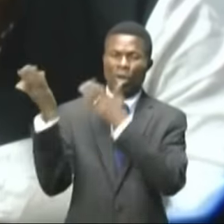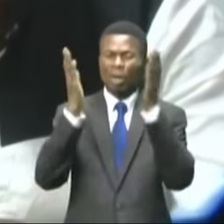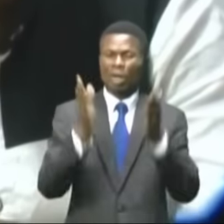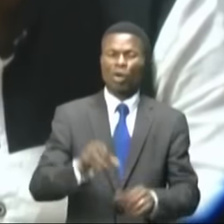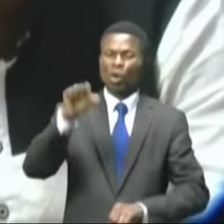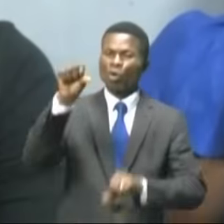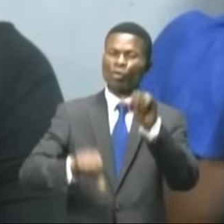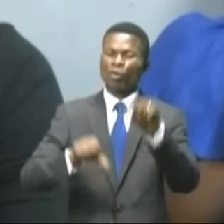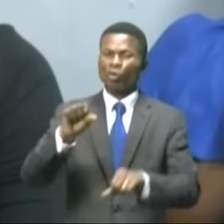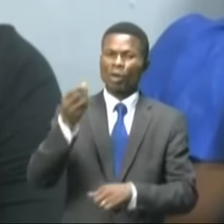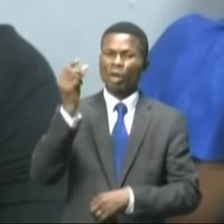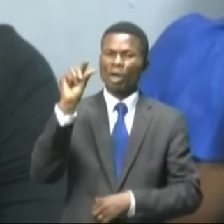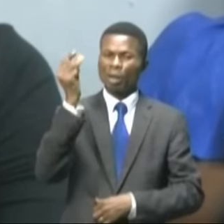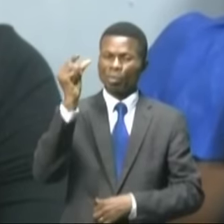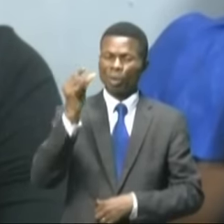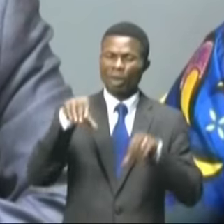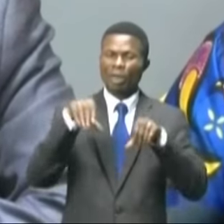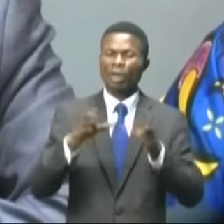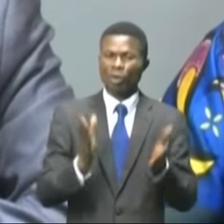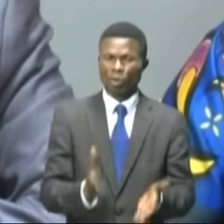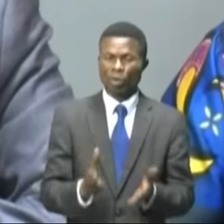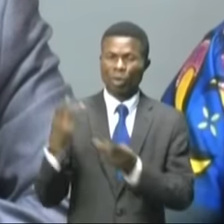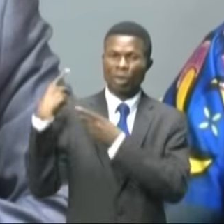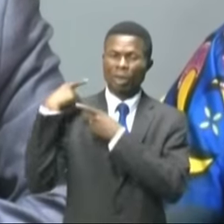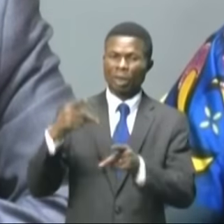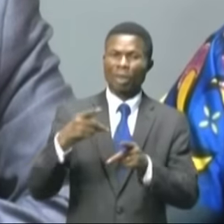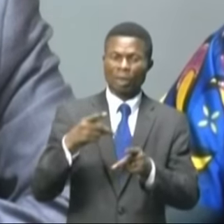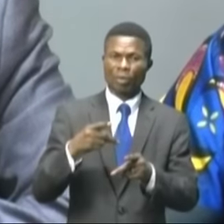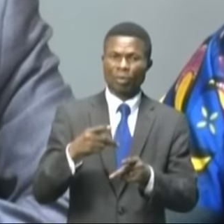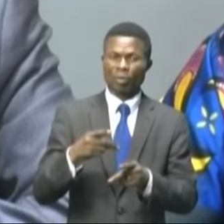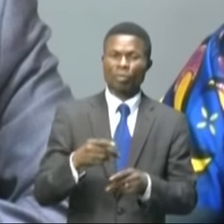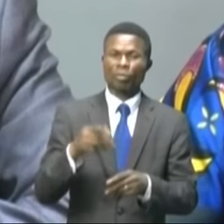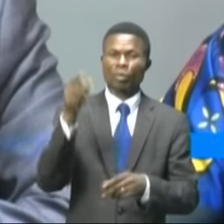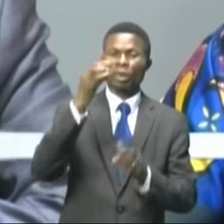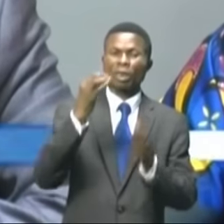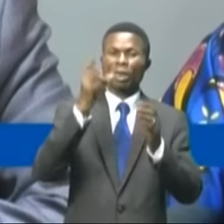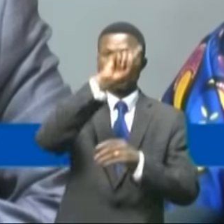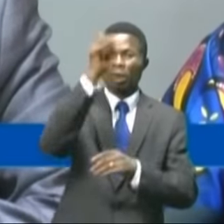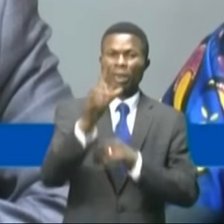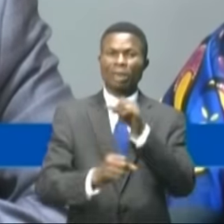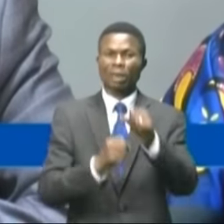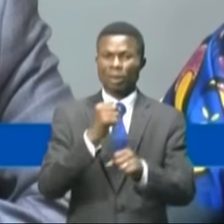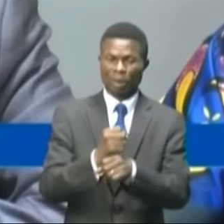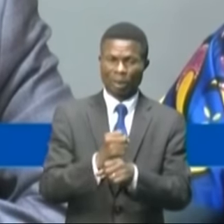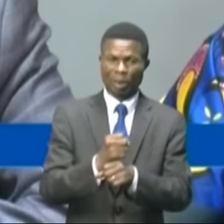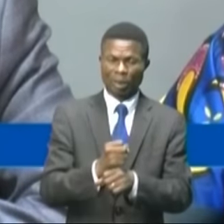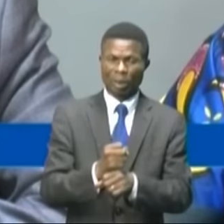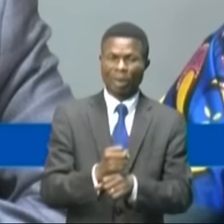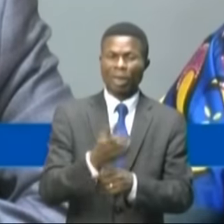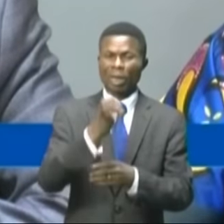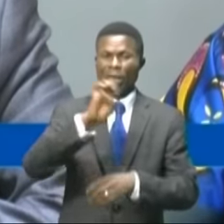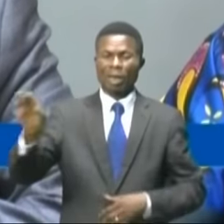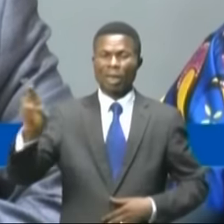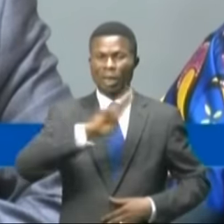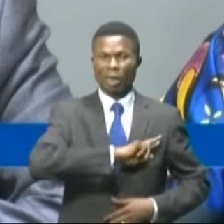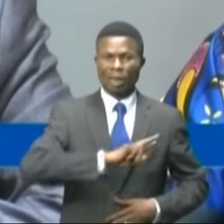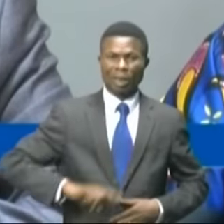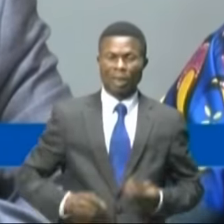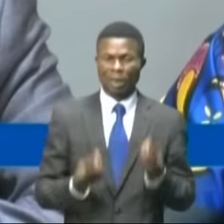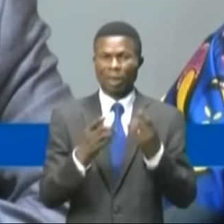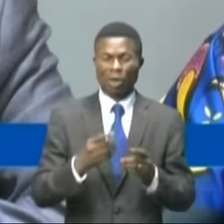illicite des minerais de la RDC. Depuis plus de deux décennies, l'est de la RDC est le